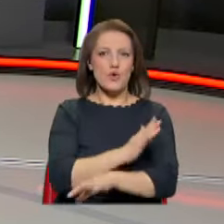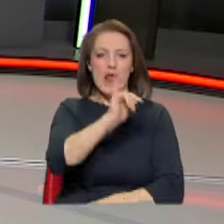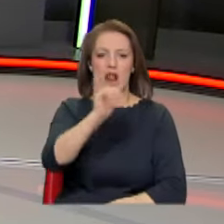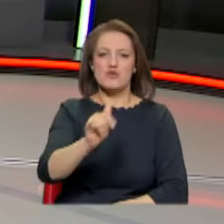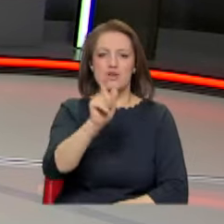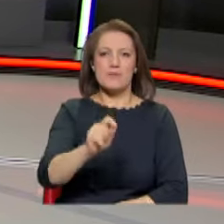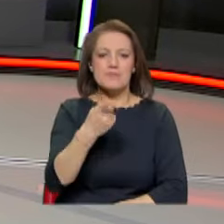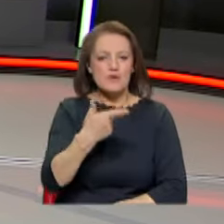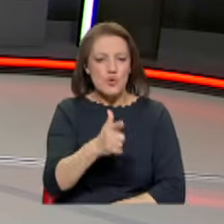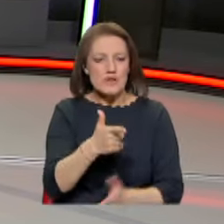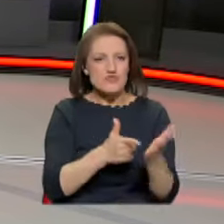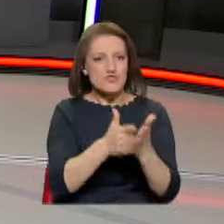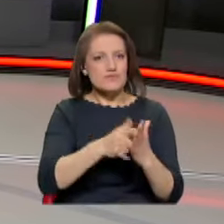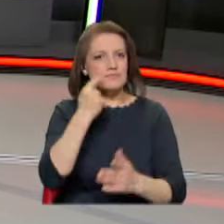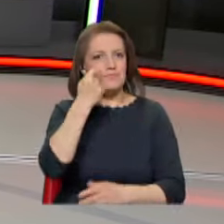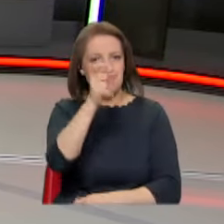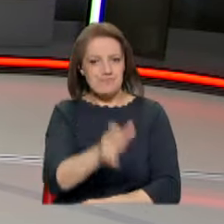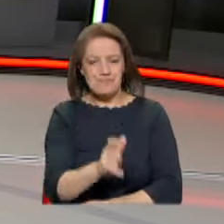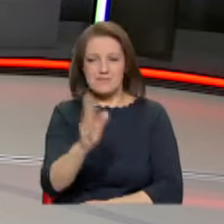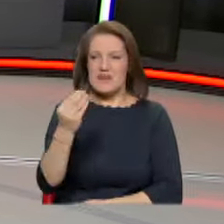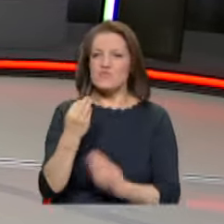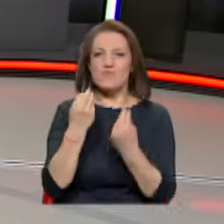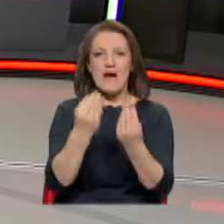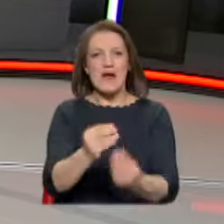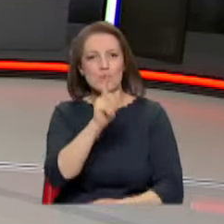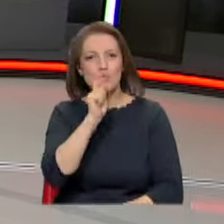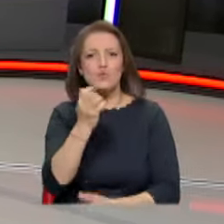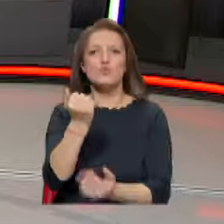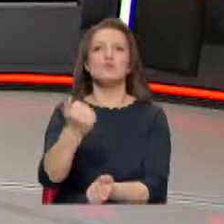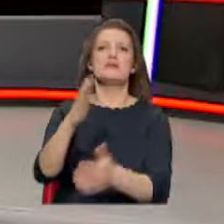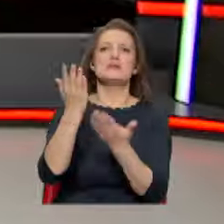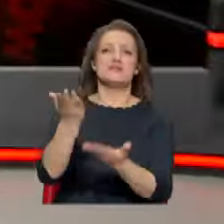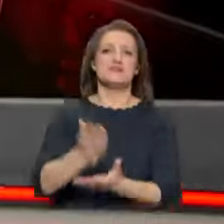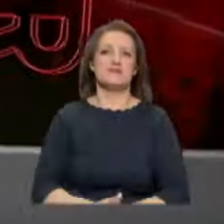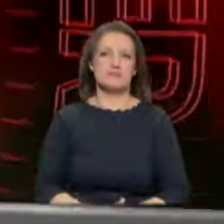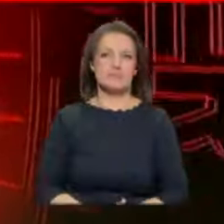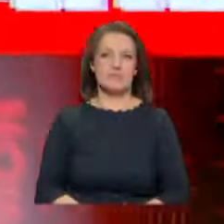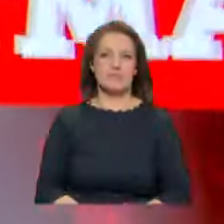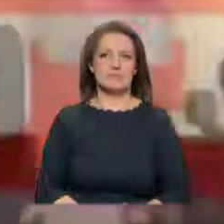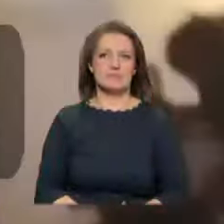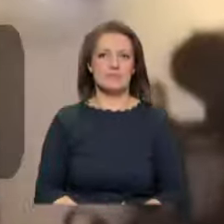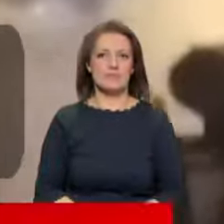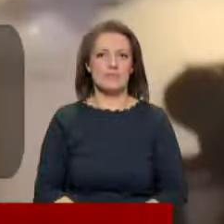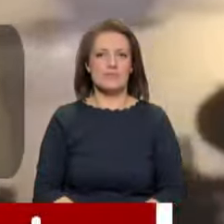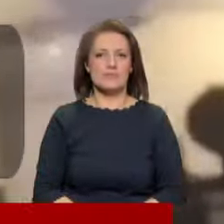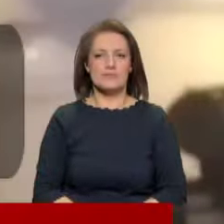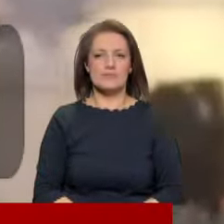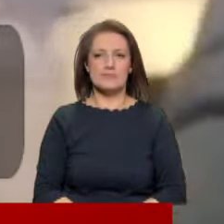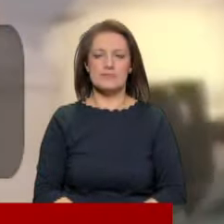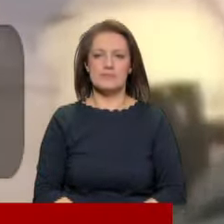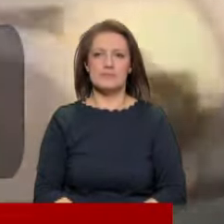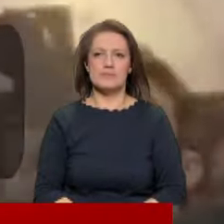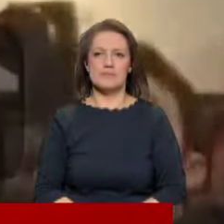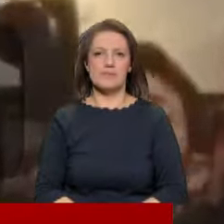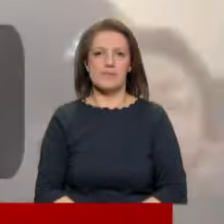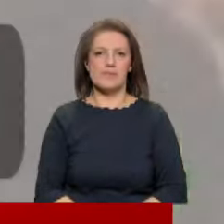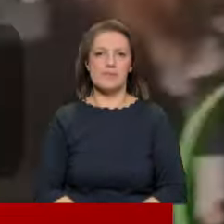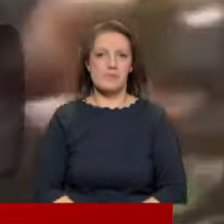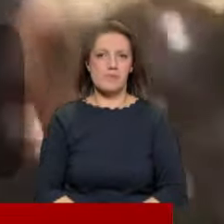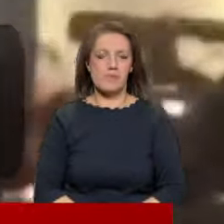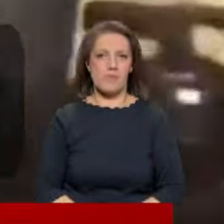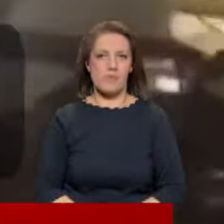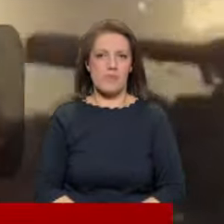köylü çiftçi vatandaşımızdan diyor ki verdiğiniz sözleri tutmadınız. Rusya esnafıyım. Orada çobanlık yapıyorum ben. Ben AK